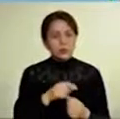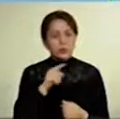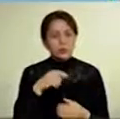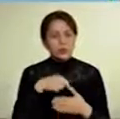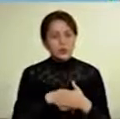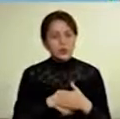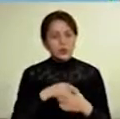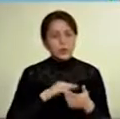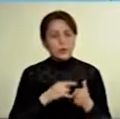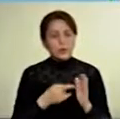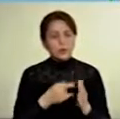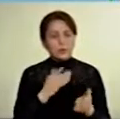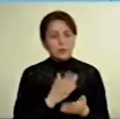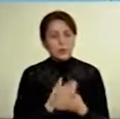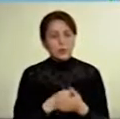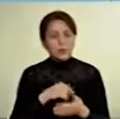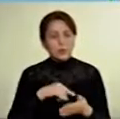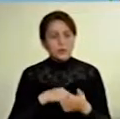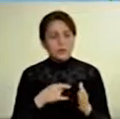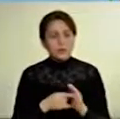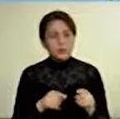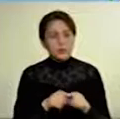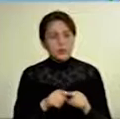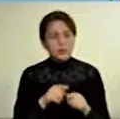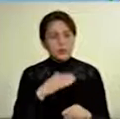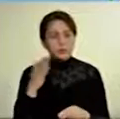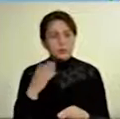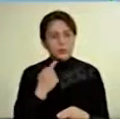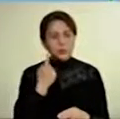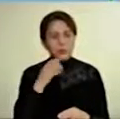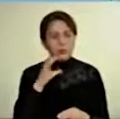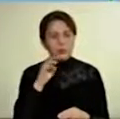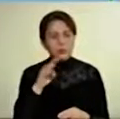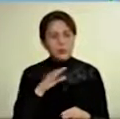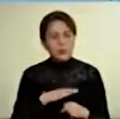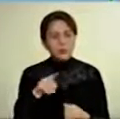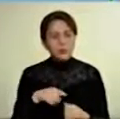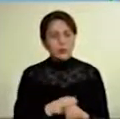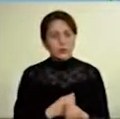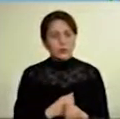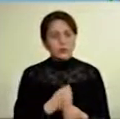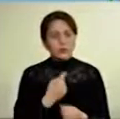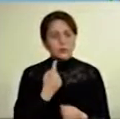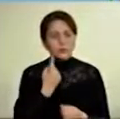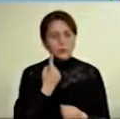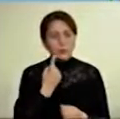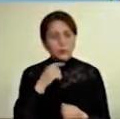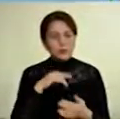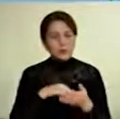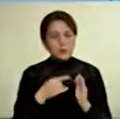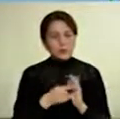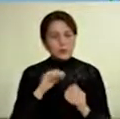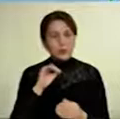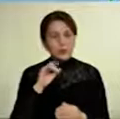esa kvadratchalar, ya'ni ularni ham tomonlarini 1 santimetr deb oladigan bo'lsak, mana shu kvadratchamizning yuzi